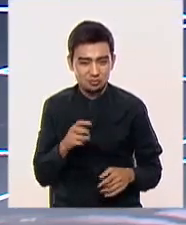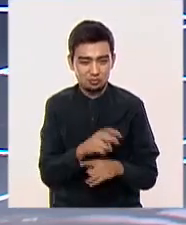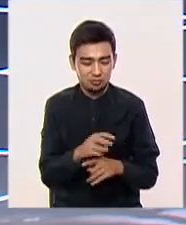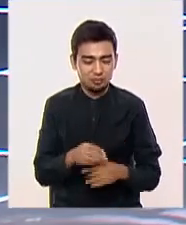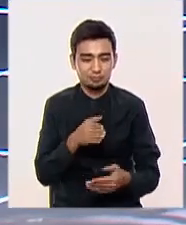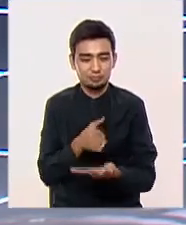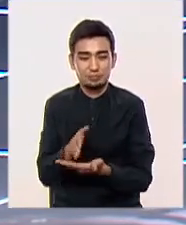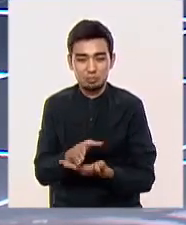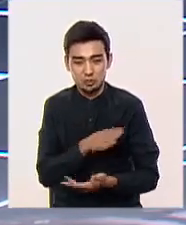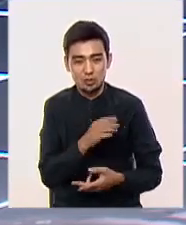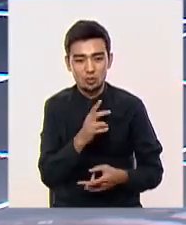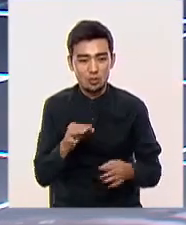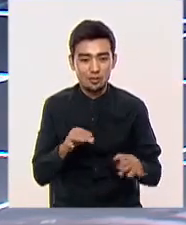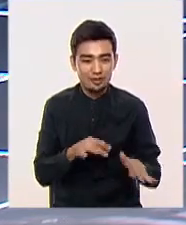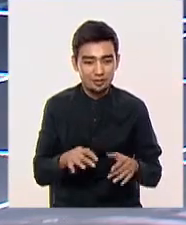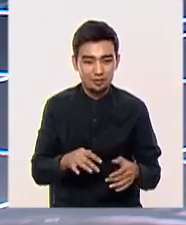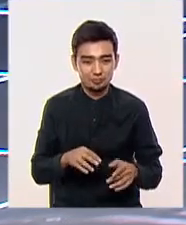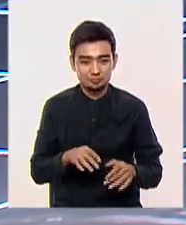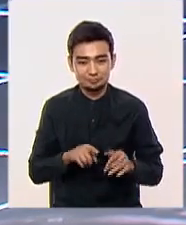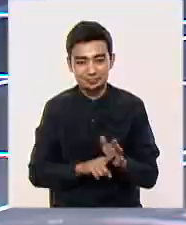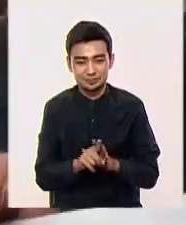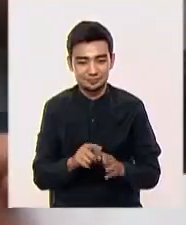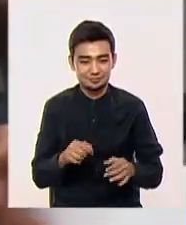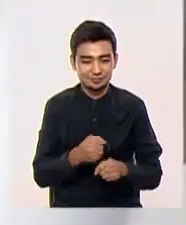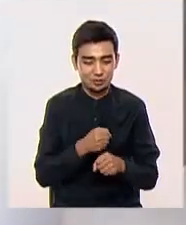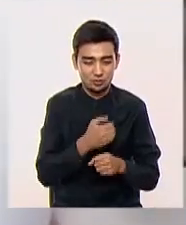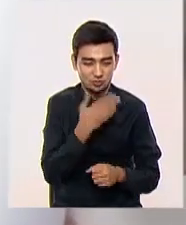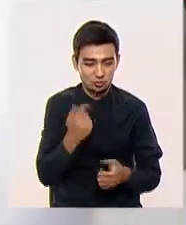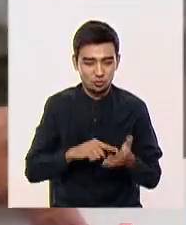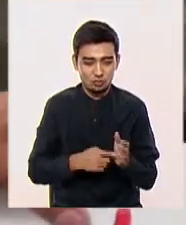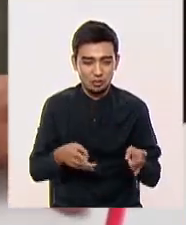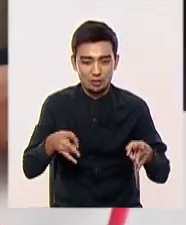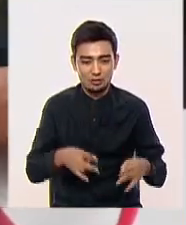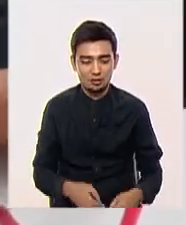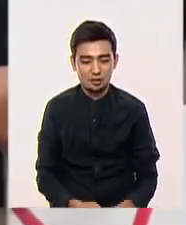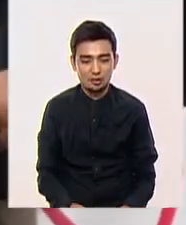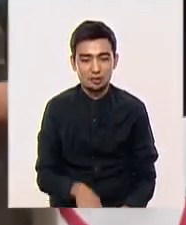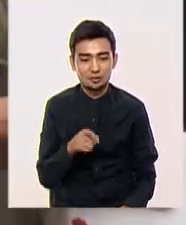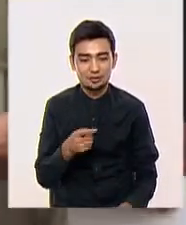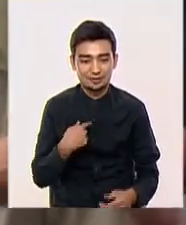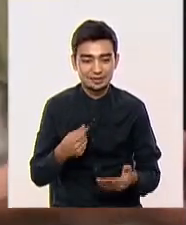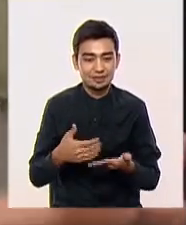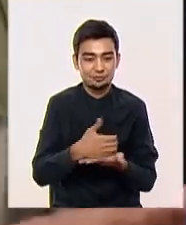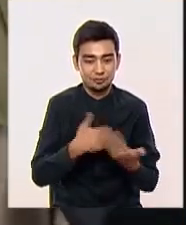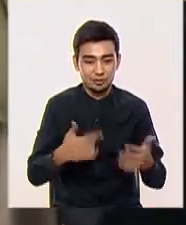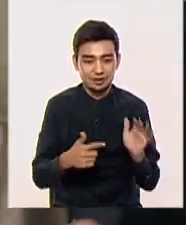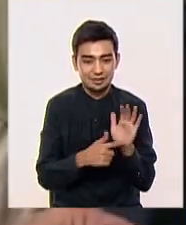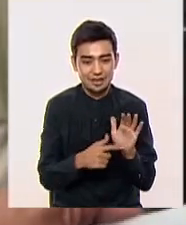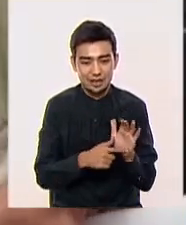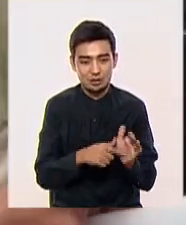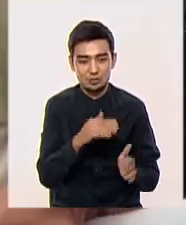но дело не сдвинулось с мертвой точки. Он собрал наши деньги и не строит.